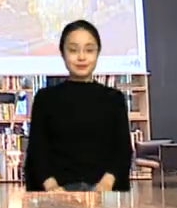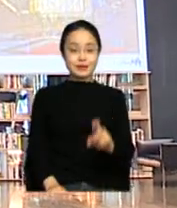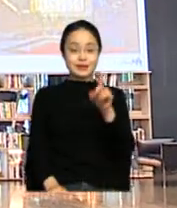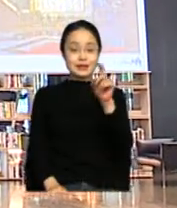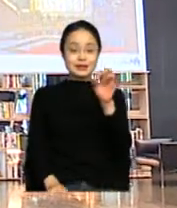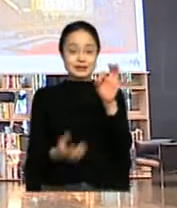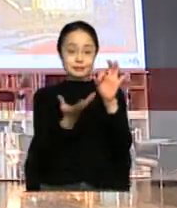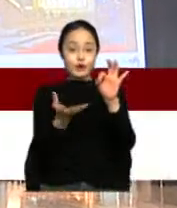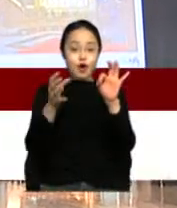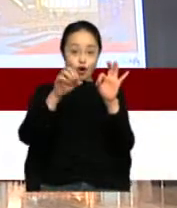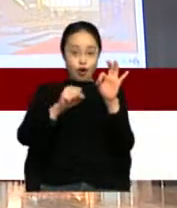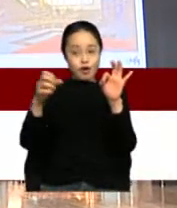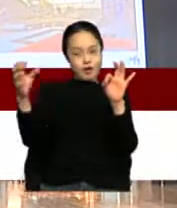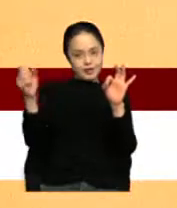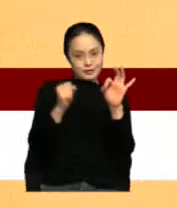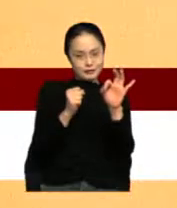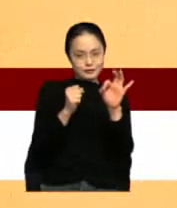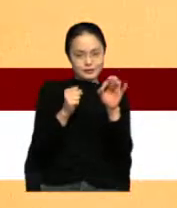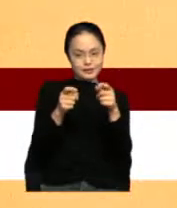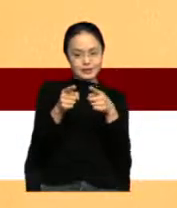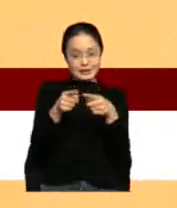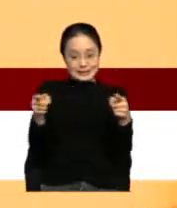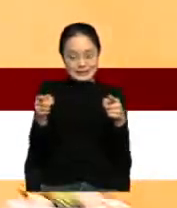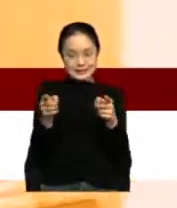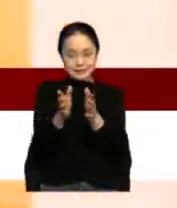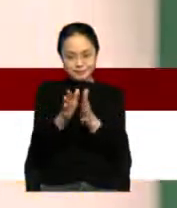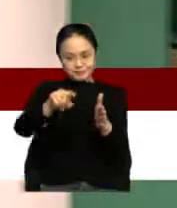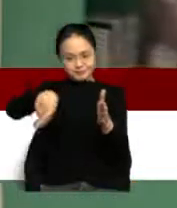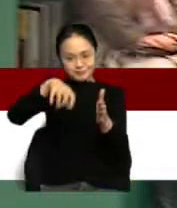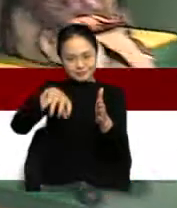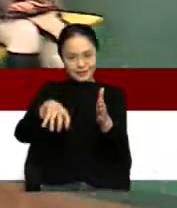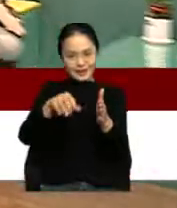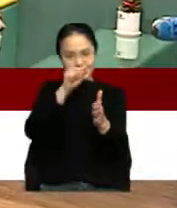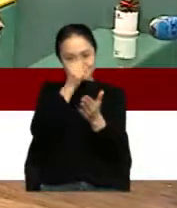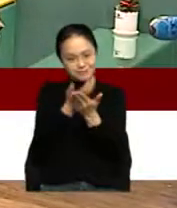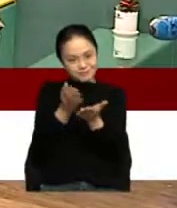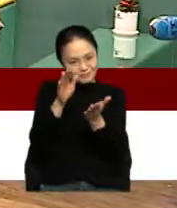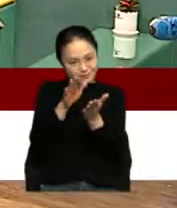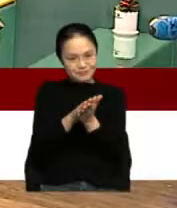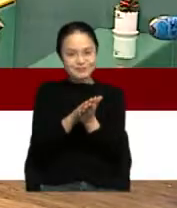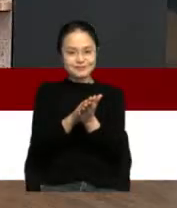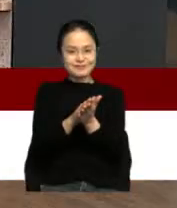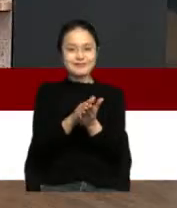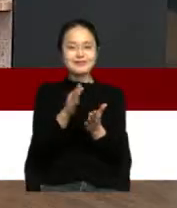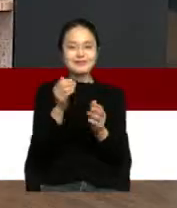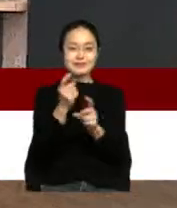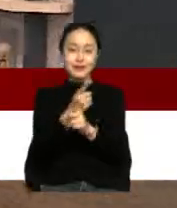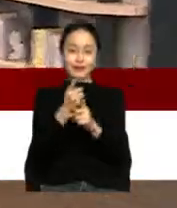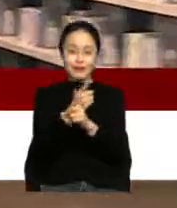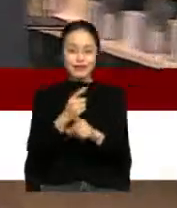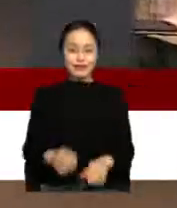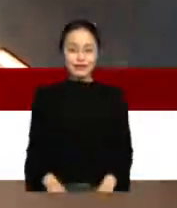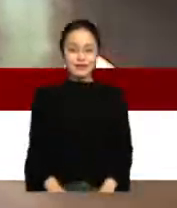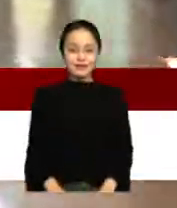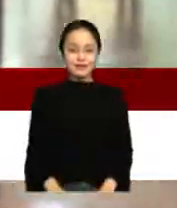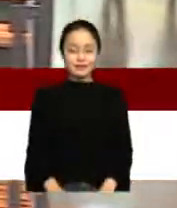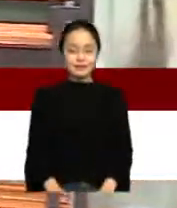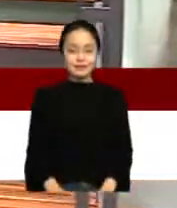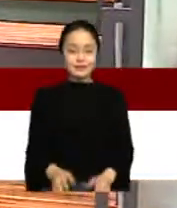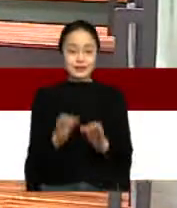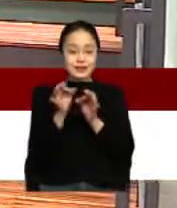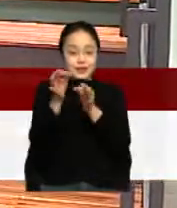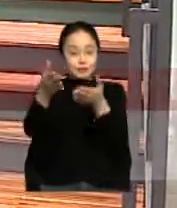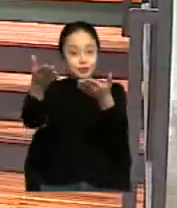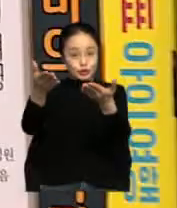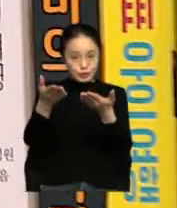책마루엔 다락방처럼 꾸며진 곳과 7가지 색으로 물든 무지개 라운지도 있습니다. 기부받은 책을 포함해 무려